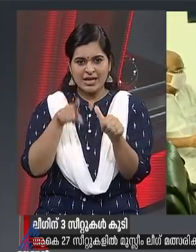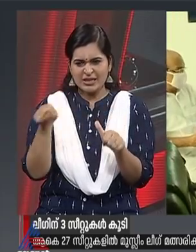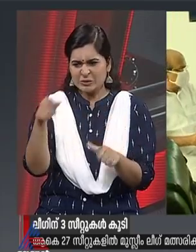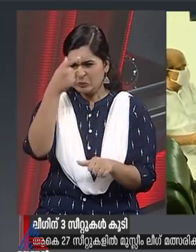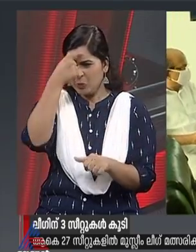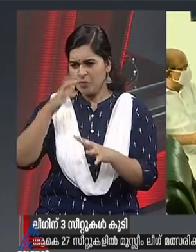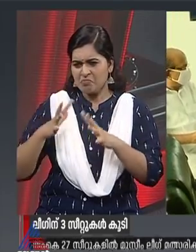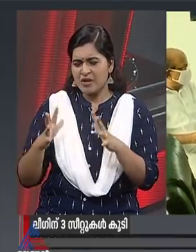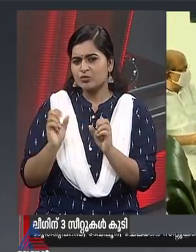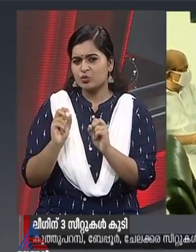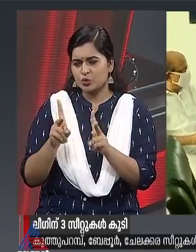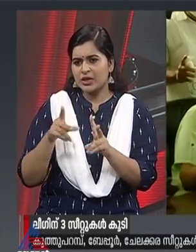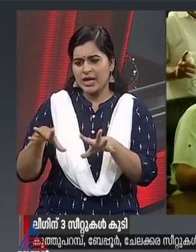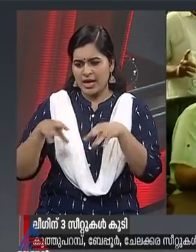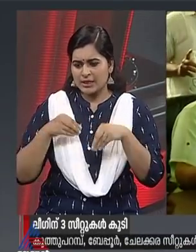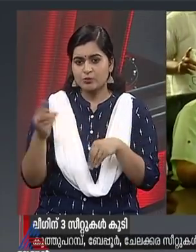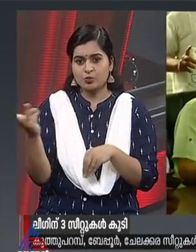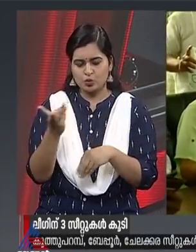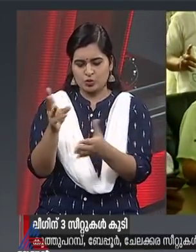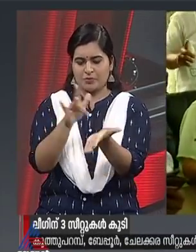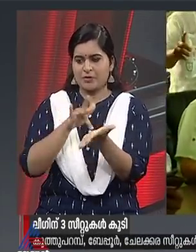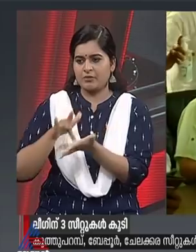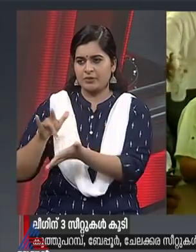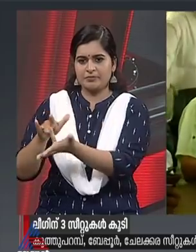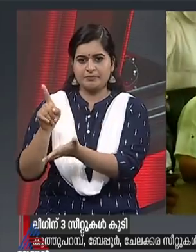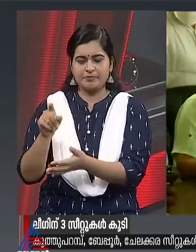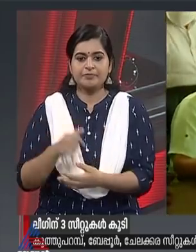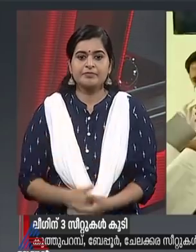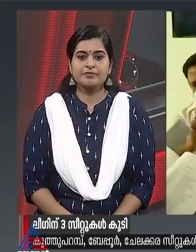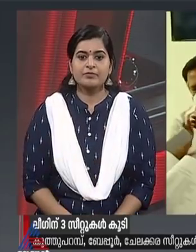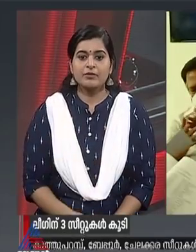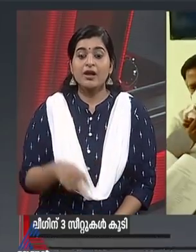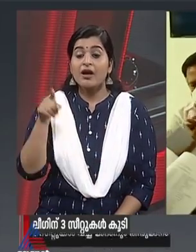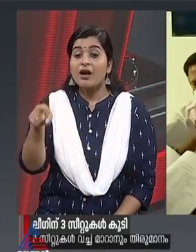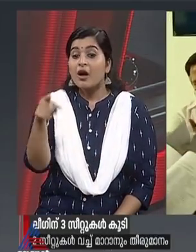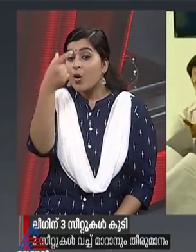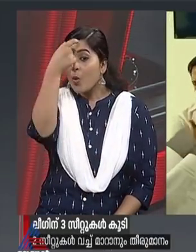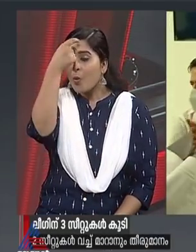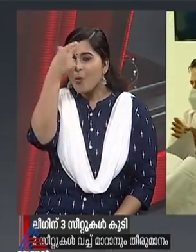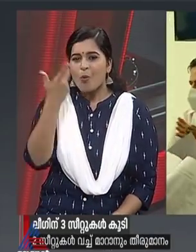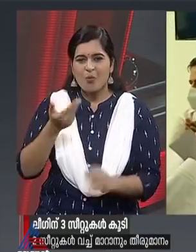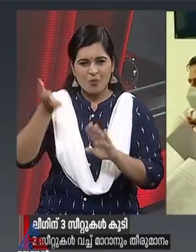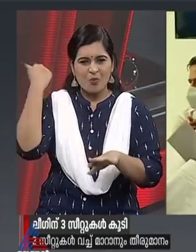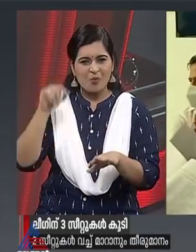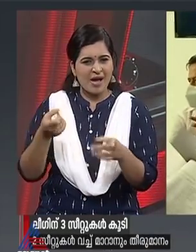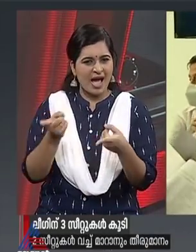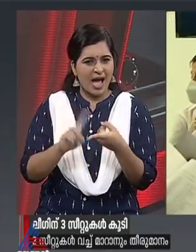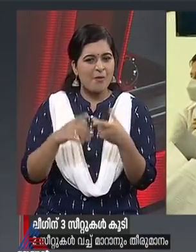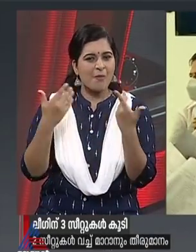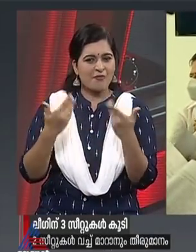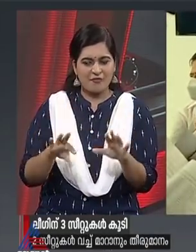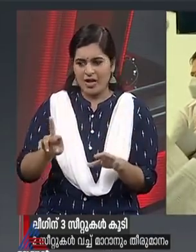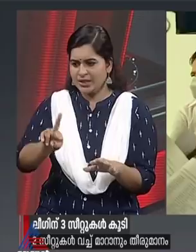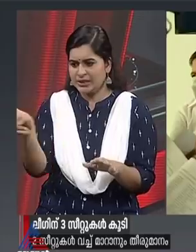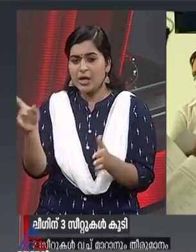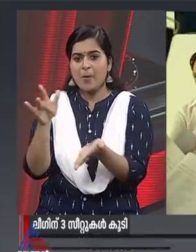പൊതുസമ്മതരെയും പരിഗണിച്ചേക്കും. ബേപ്പൂർ മുമ്പ് ലീഗ് മത്സരിച്ച മണ്ഡലമാണ്. ഇവിടെയാണ് വിവാദമായ കോലിവി പരീക്ഷണം നടന്നത്. കൂത്തുപറമ്പായി മാറിയ പഴയ